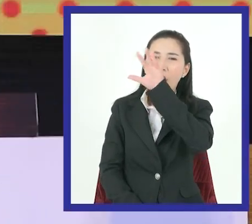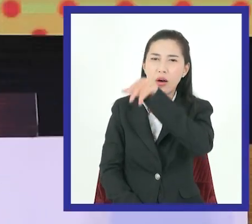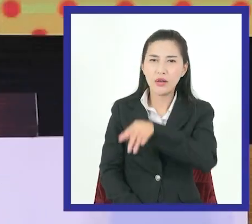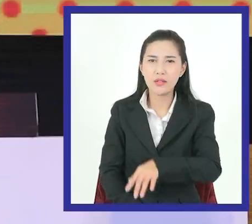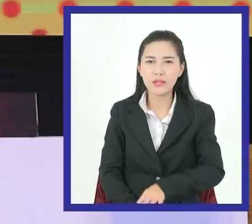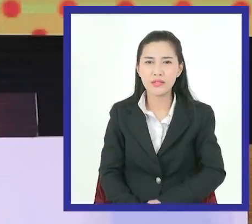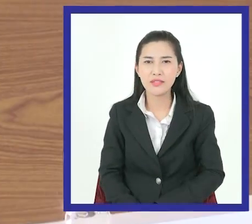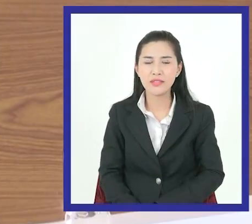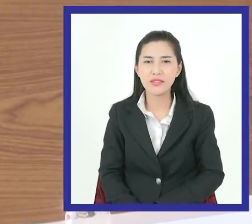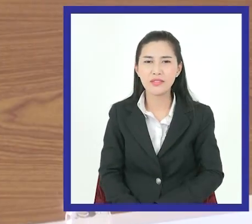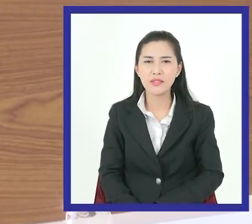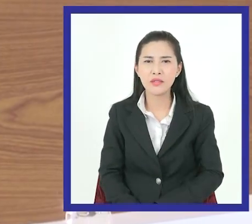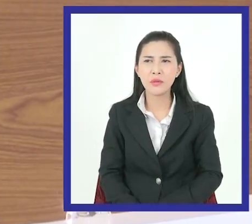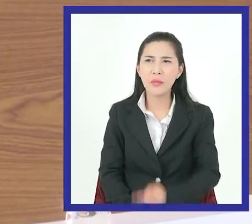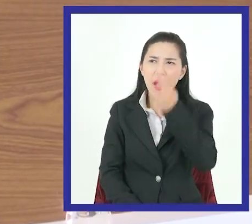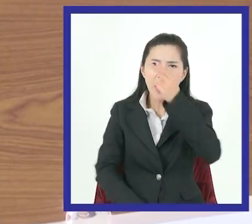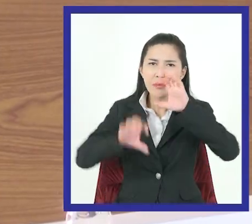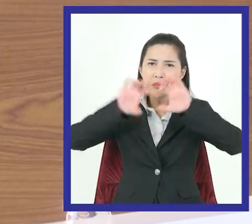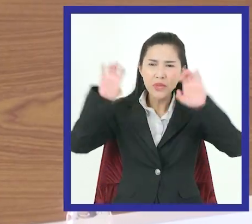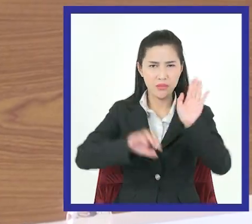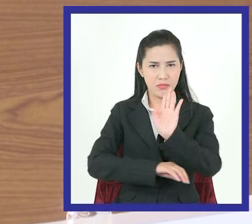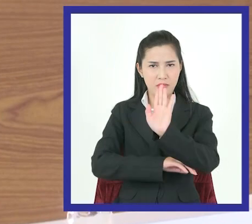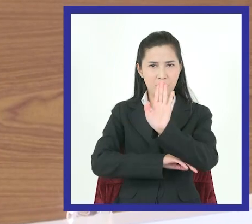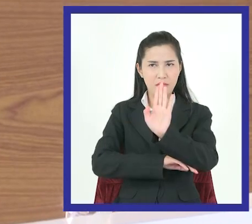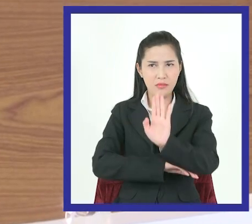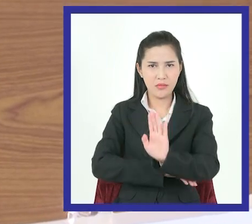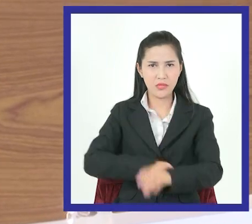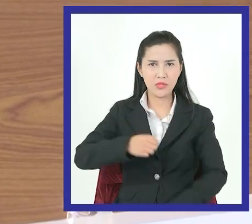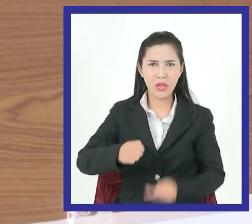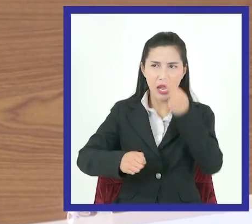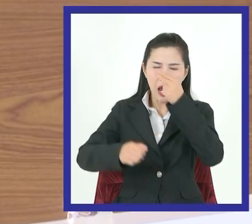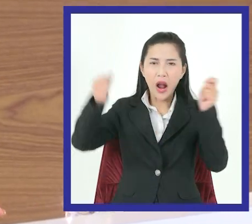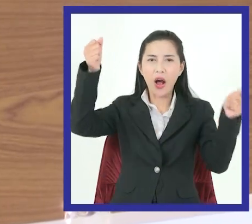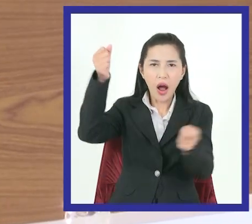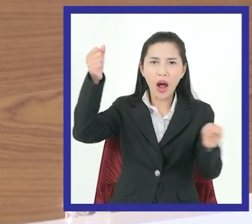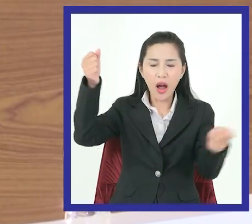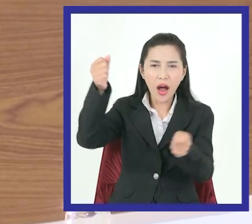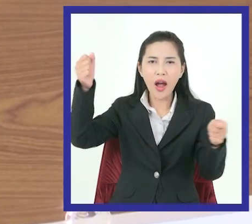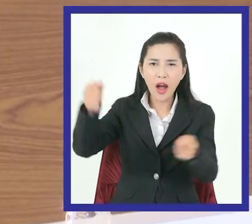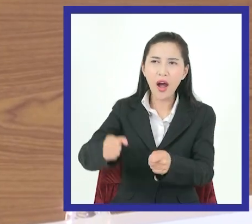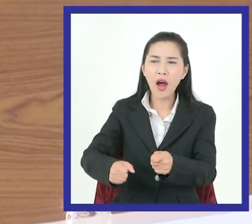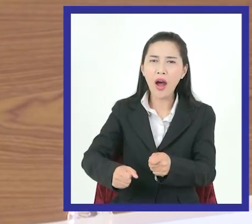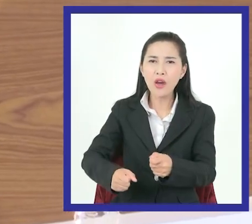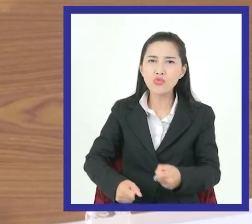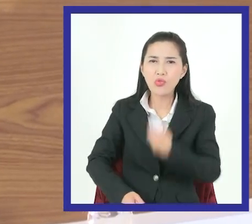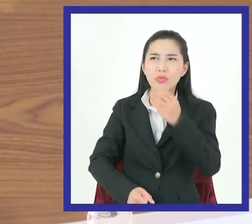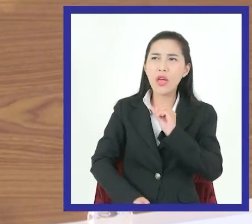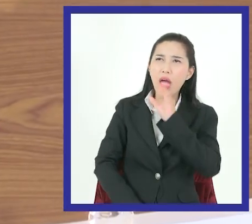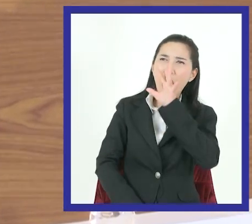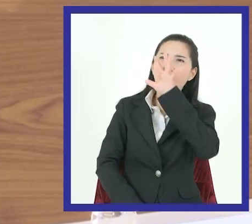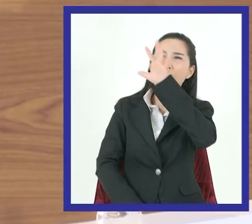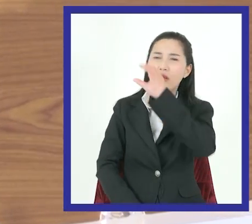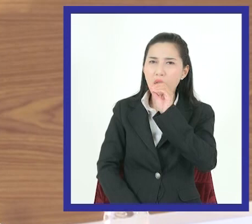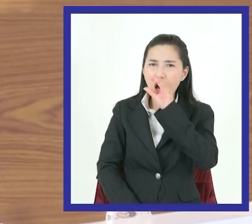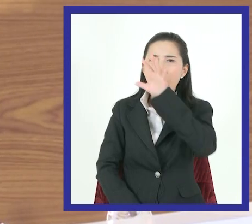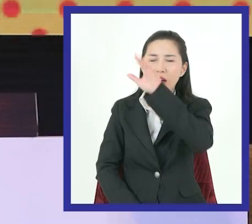โอ้โหมันไม่ได้เห็นผีหรอกครับมันเห็นหอระฆังพระครับท่านประธานครับฉะนั้นแล้ว